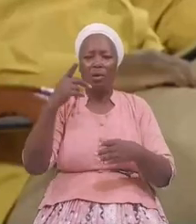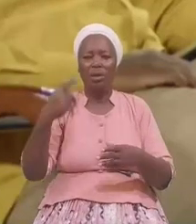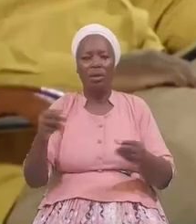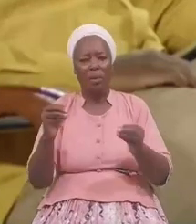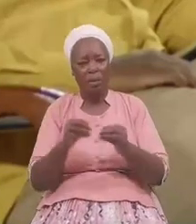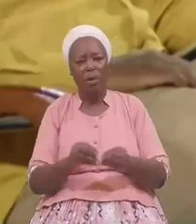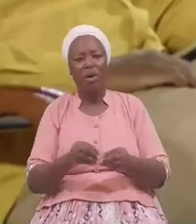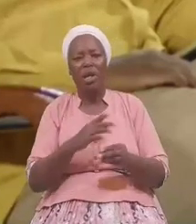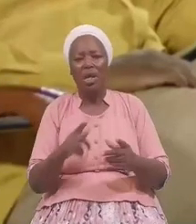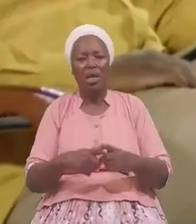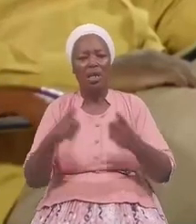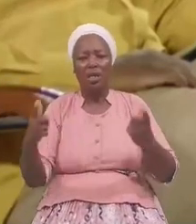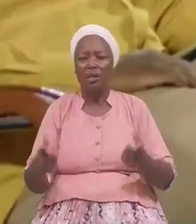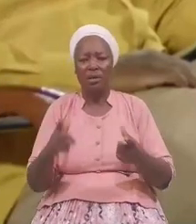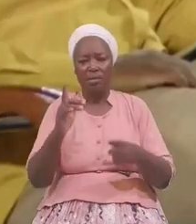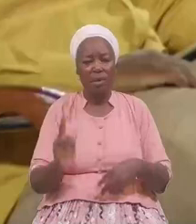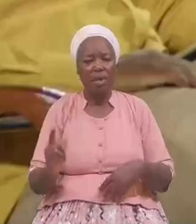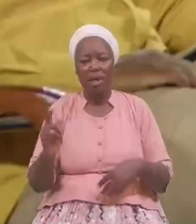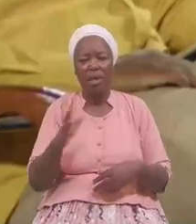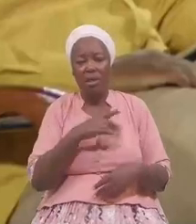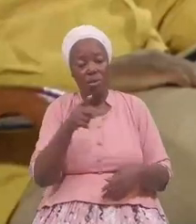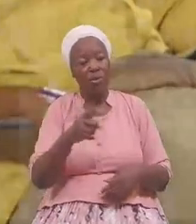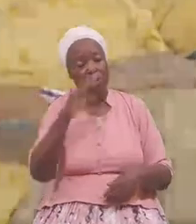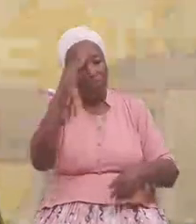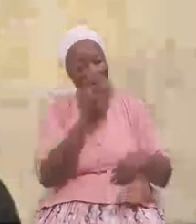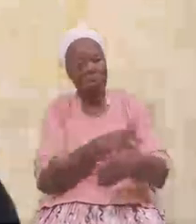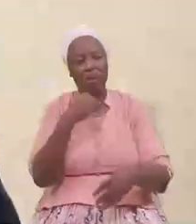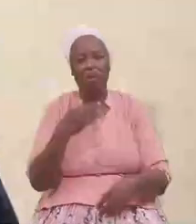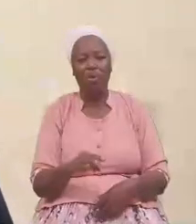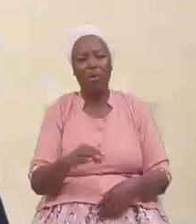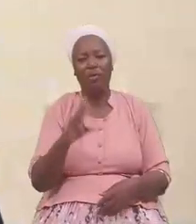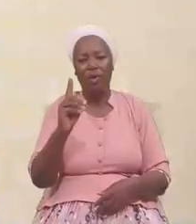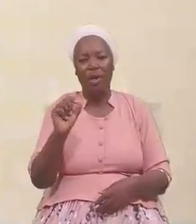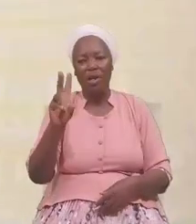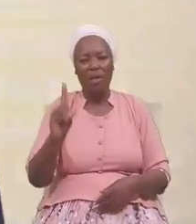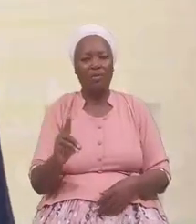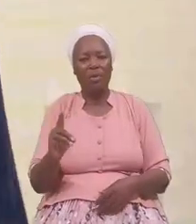plus fort. Fils de David, aie pitié de moi.